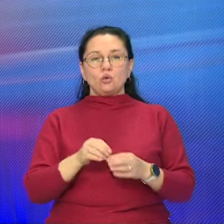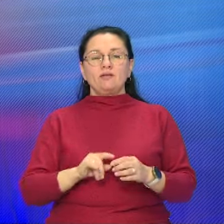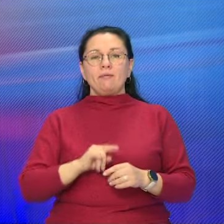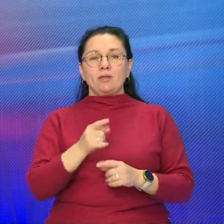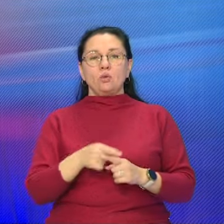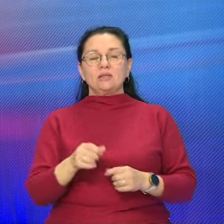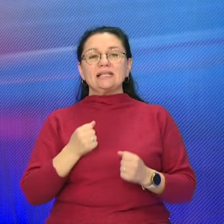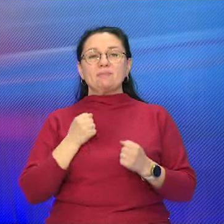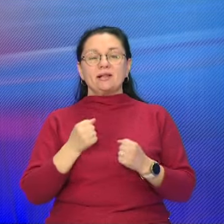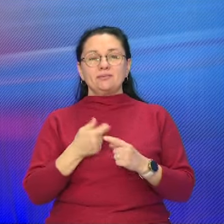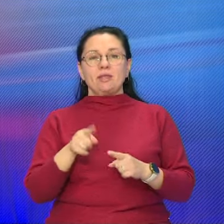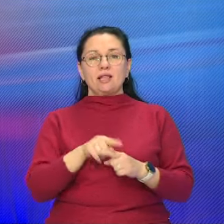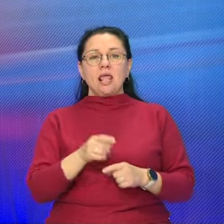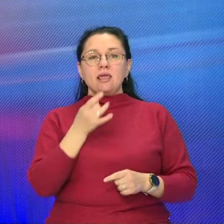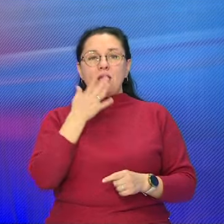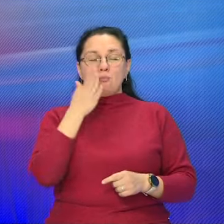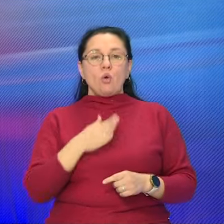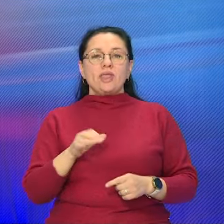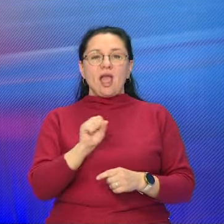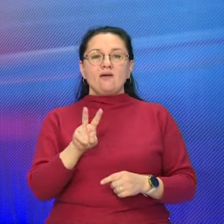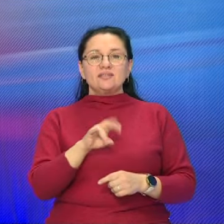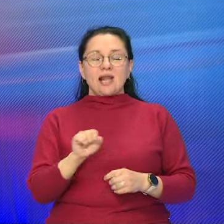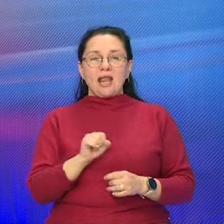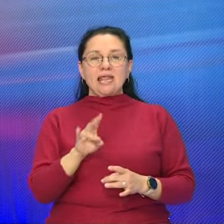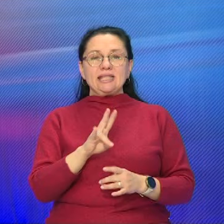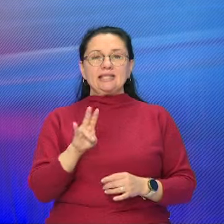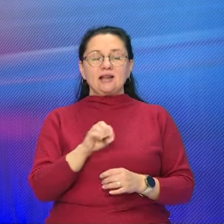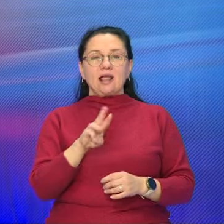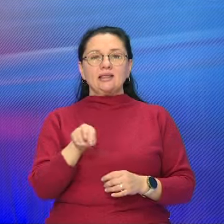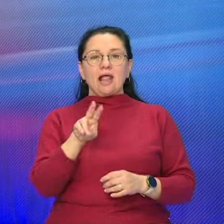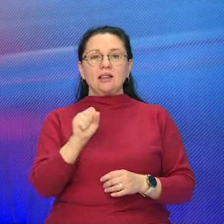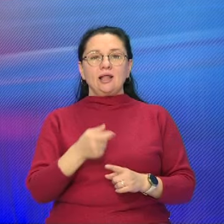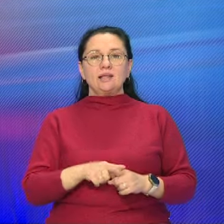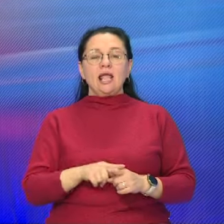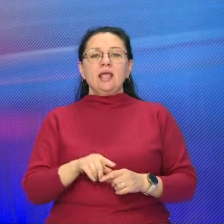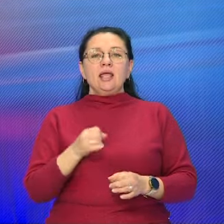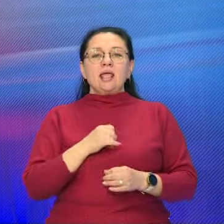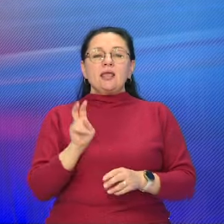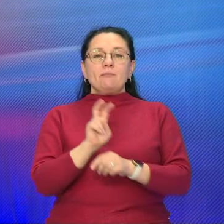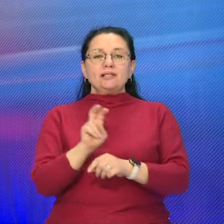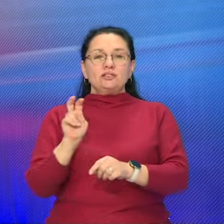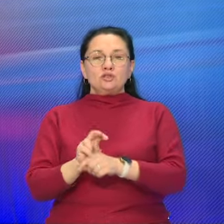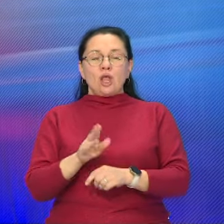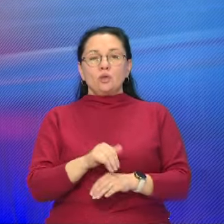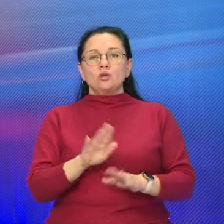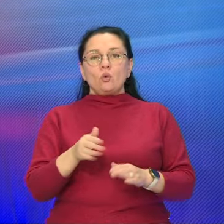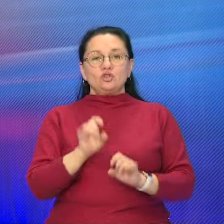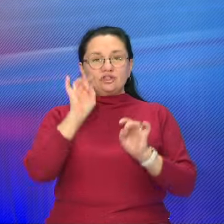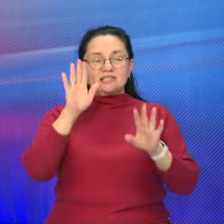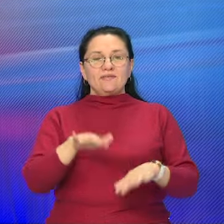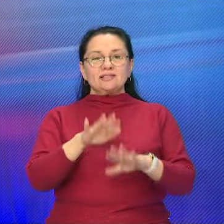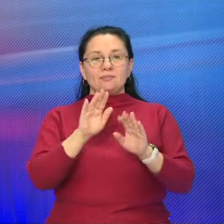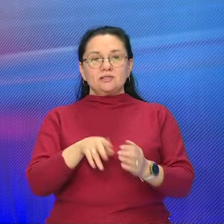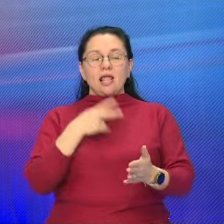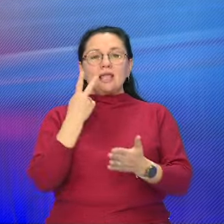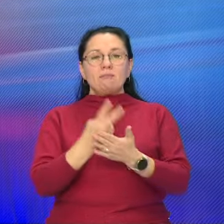нашай краіны, а таксама Японіі, Аўстраліі, Нідерландаў, Таіланда і Бразіліі наведваюць знакавыя месцы і дэманструюць